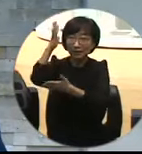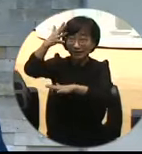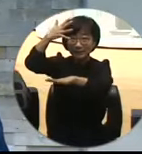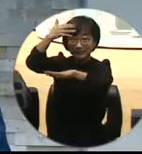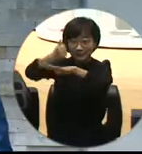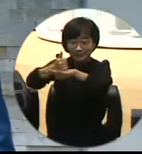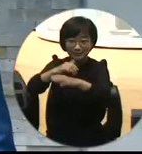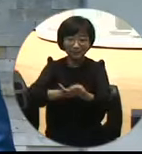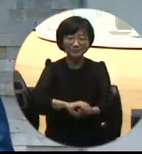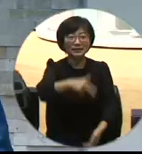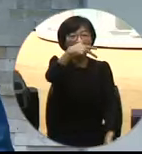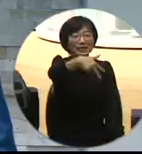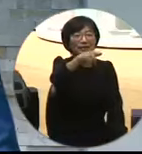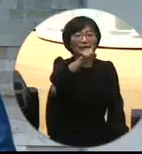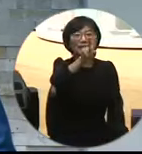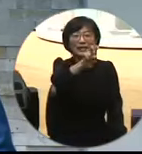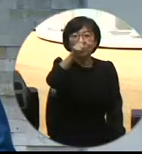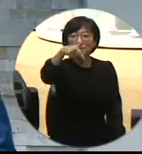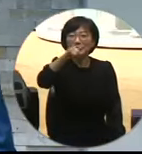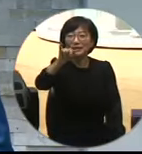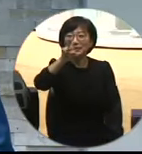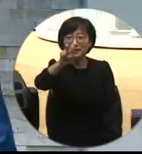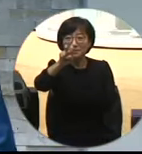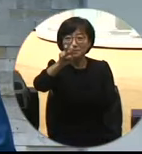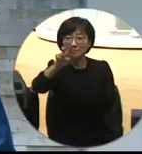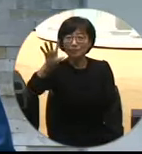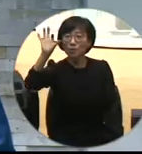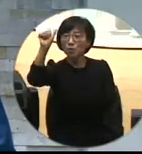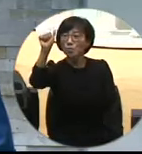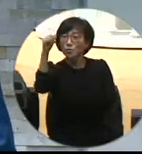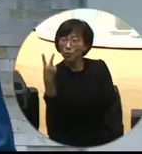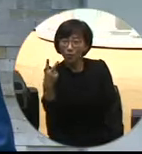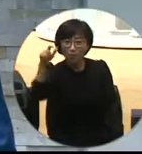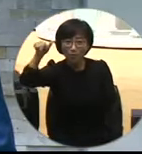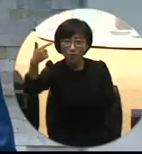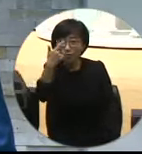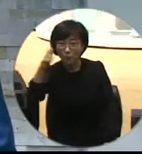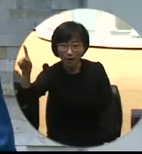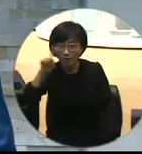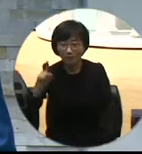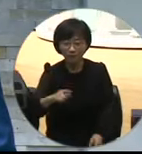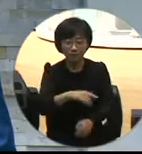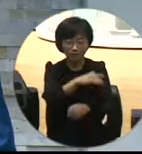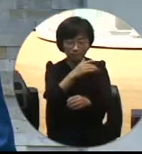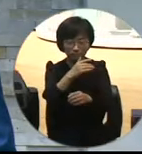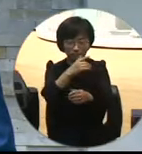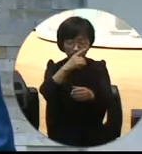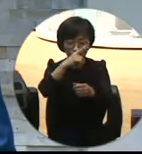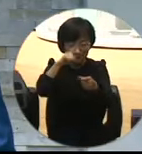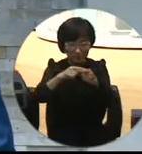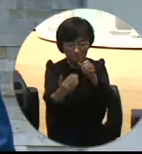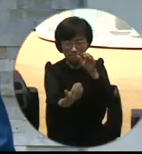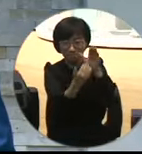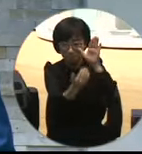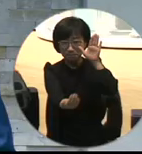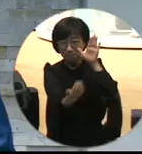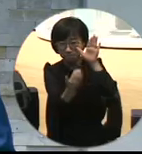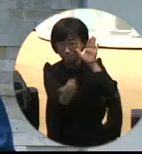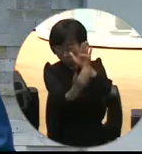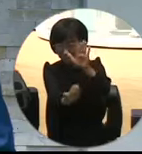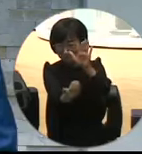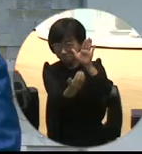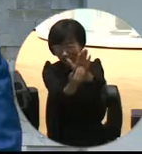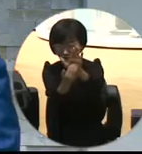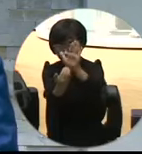잠긴 효과라. Lock in effect. 이 잠긴 효과라고 하는 말이 있어요. 이